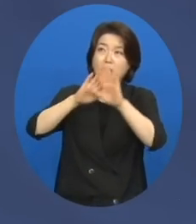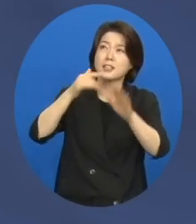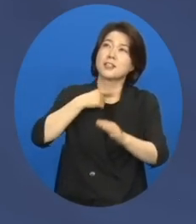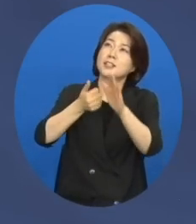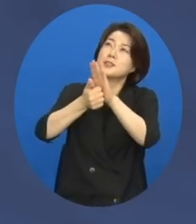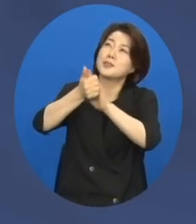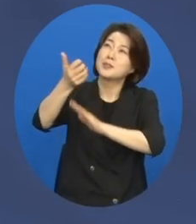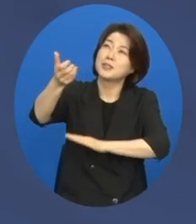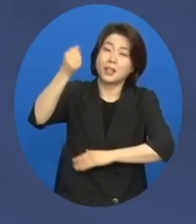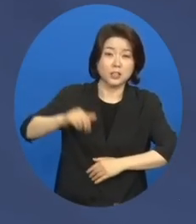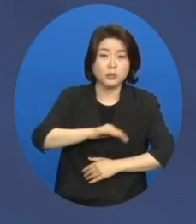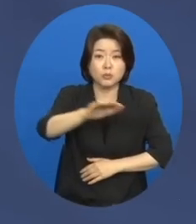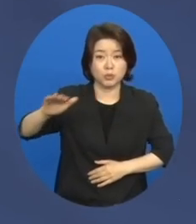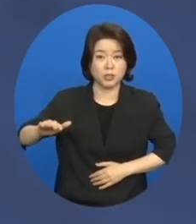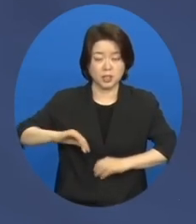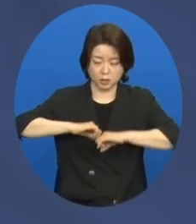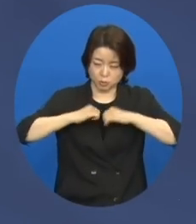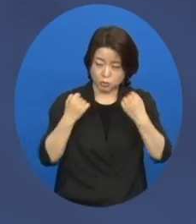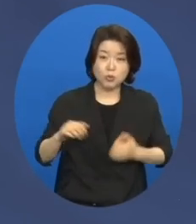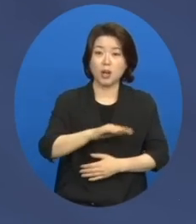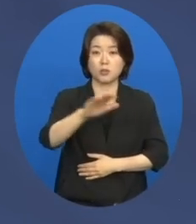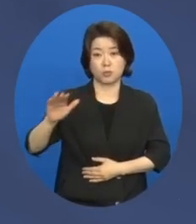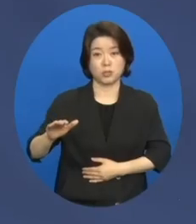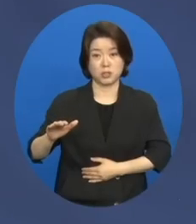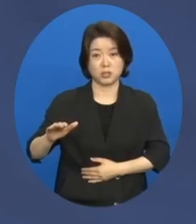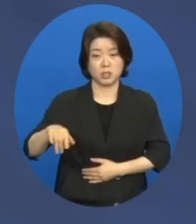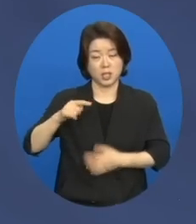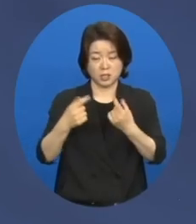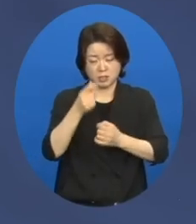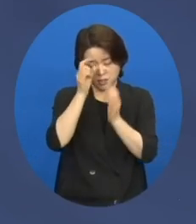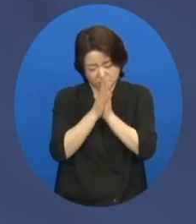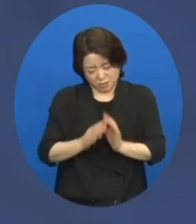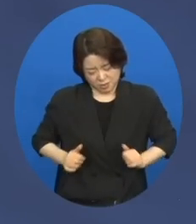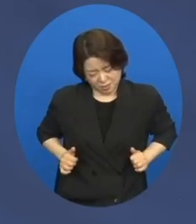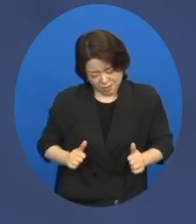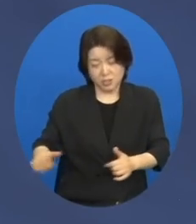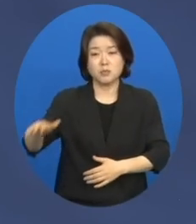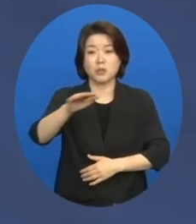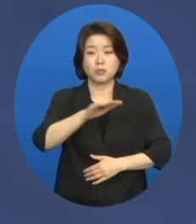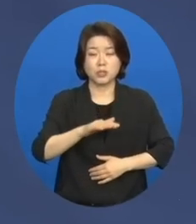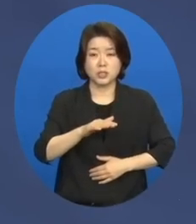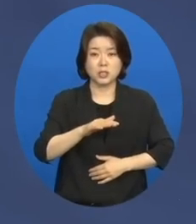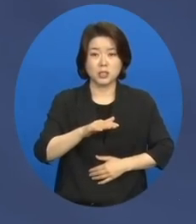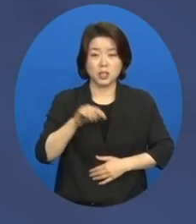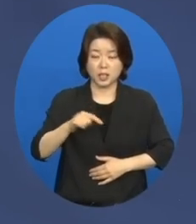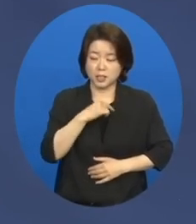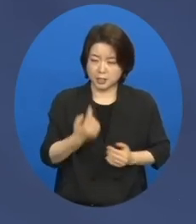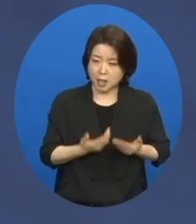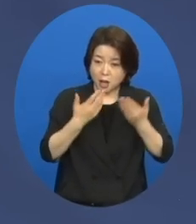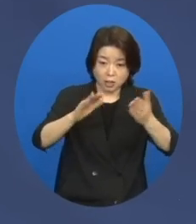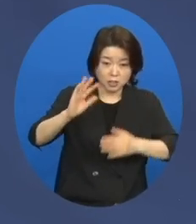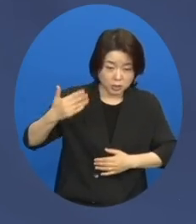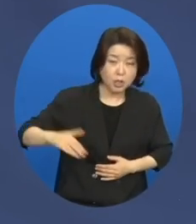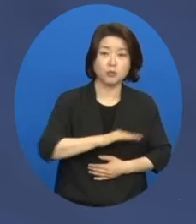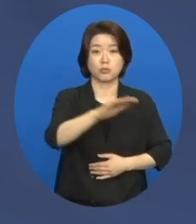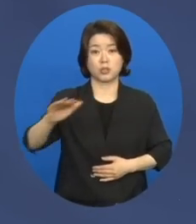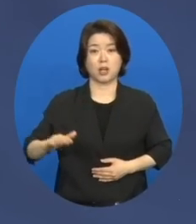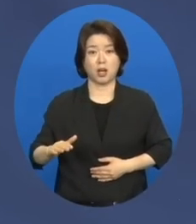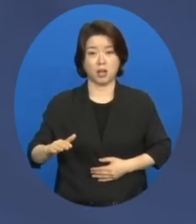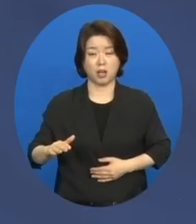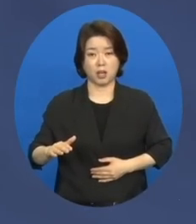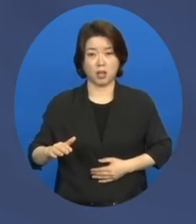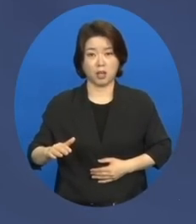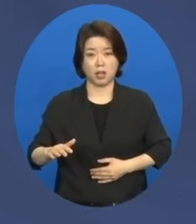가진 우리, 순종하는 우리, 그렇게 기도 열심히 하는 우리, 이렇게 헌신된 우리가